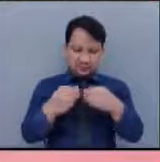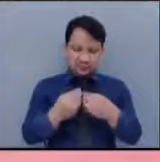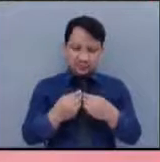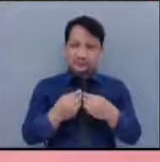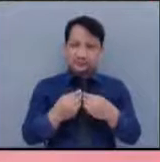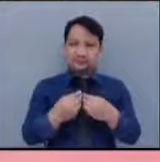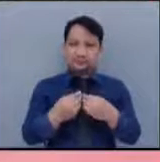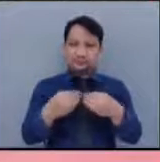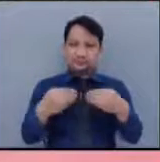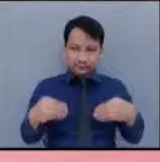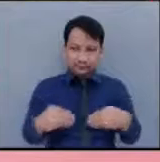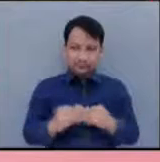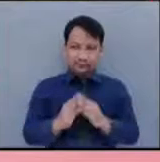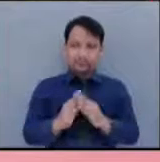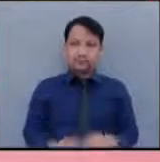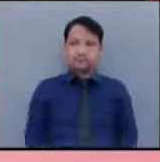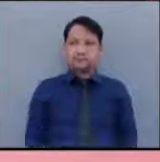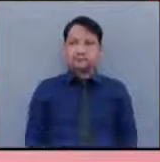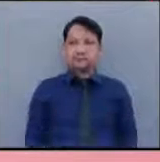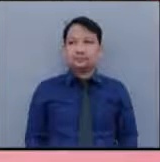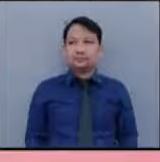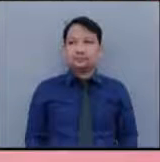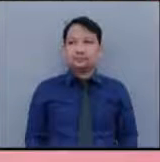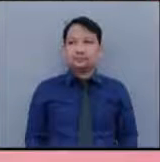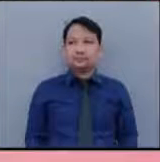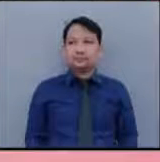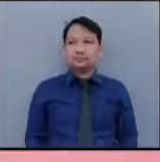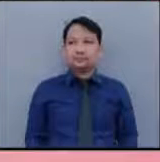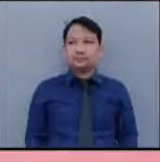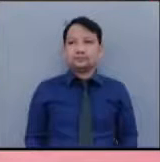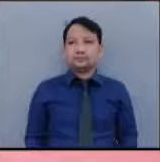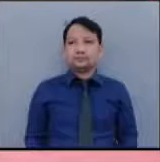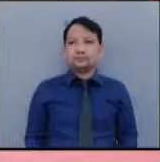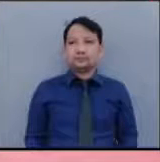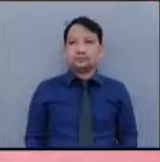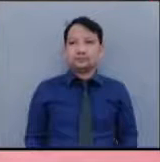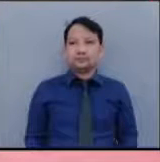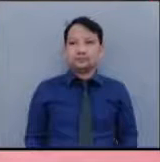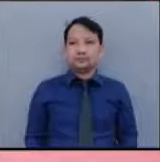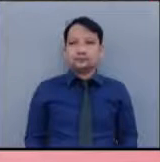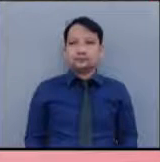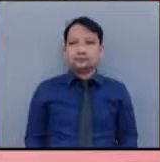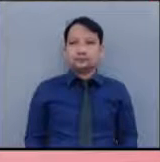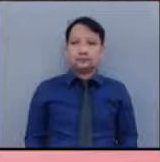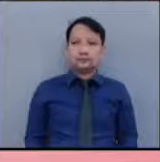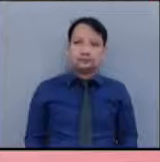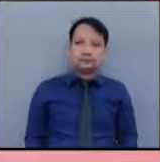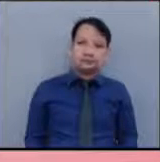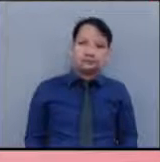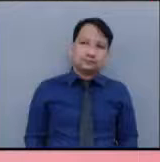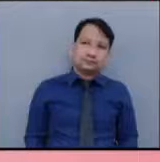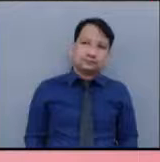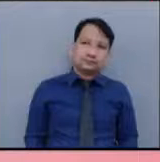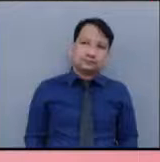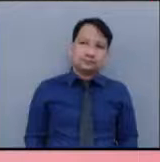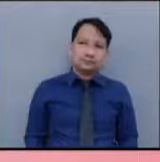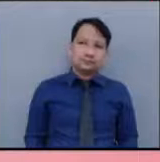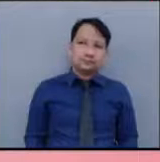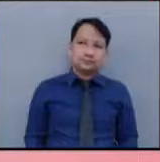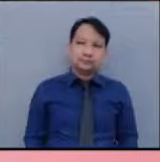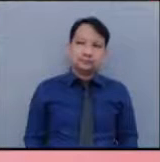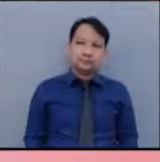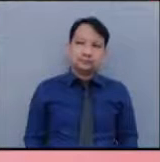yan. Kita nyo, nauuna yung puso, dinidesignan na eh. Yan, oo. Matbagal kasi tayo,